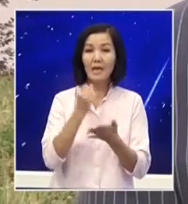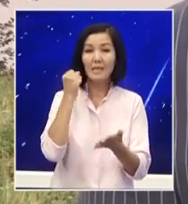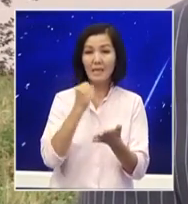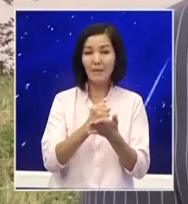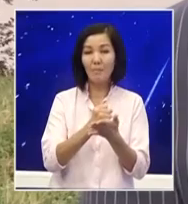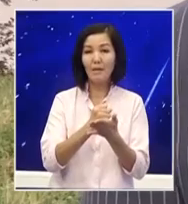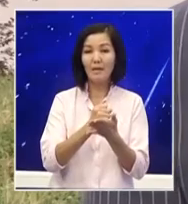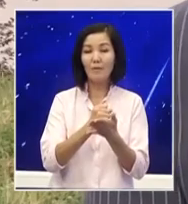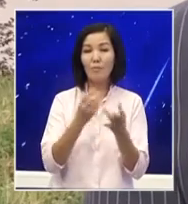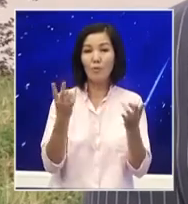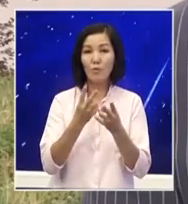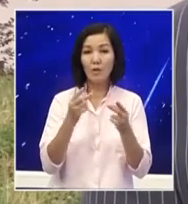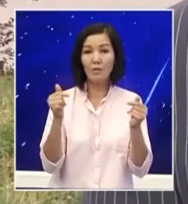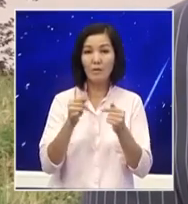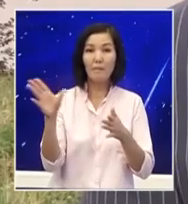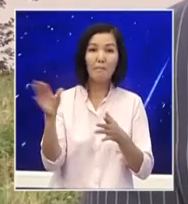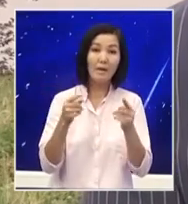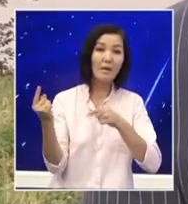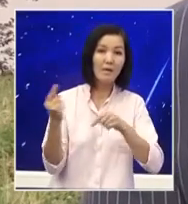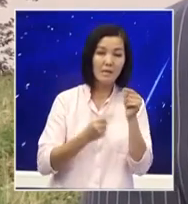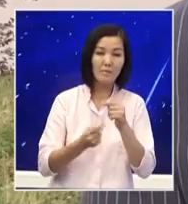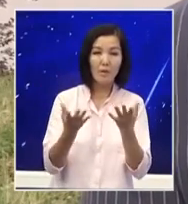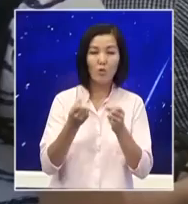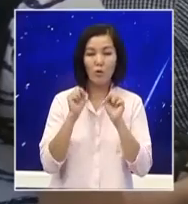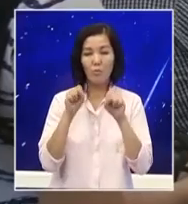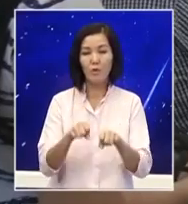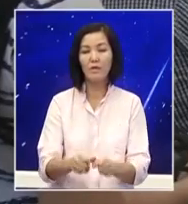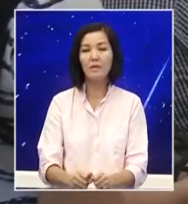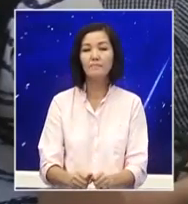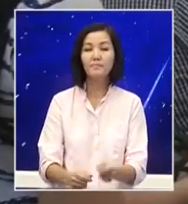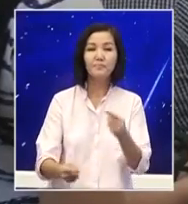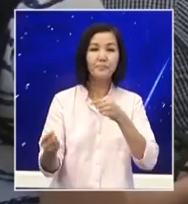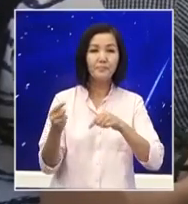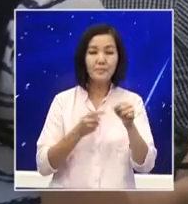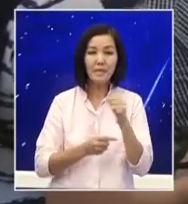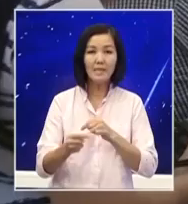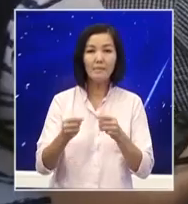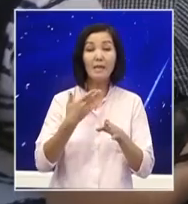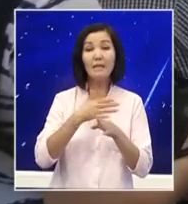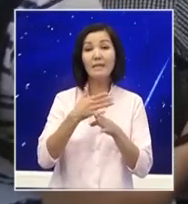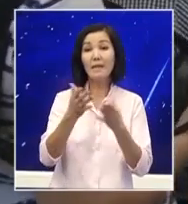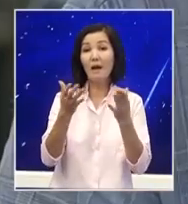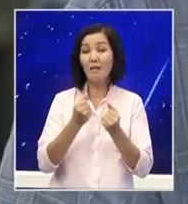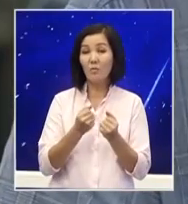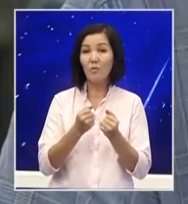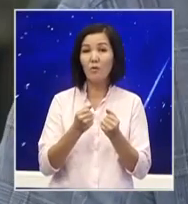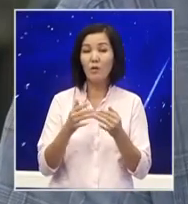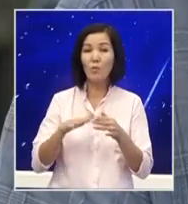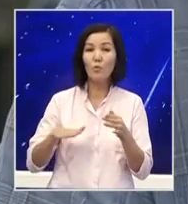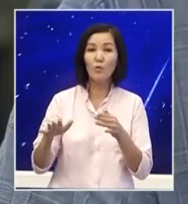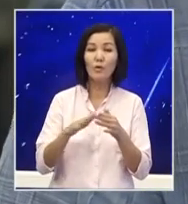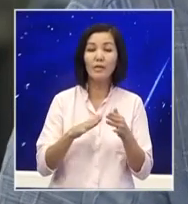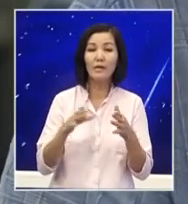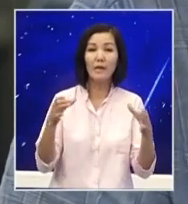керек. Соған сай болса, барлық кәсіпкерлердің қатысуға мүмкіншіліктері бар. Кәсіпкерлердің бұл несиені алу-алмауын өңірлік аграрлық несие